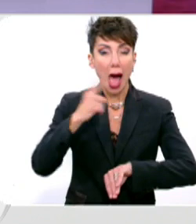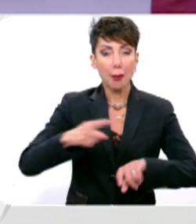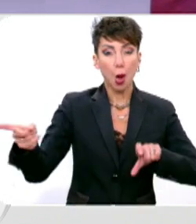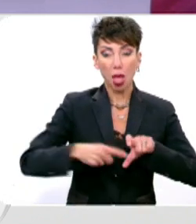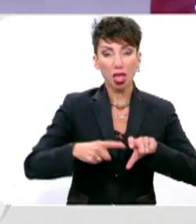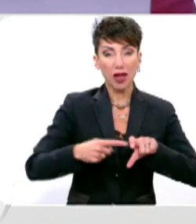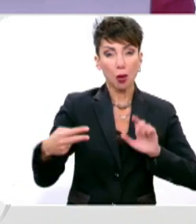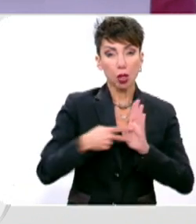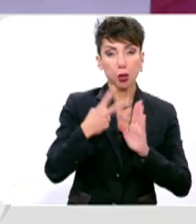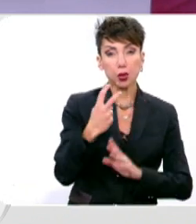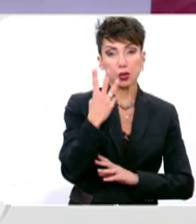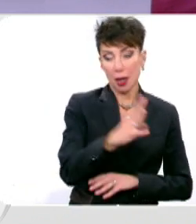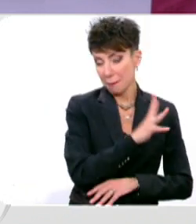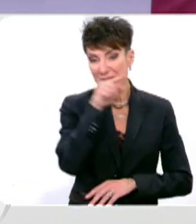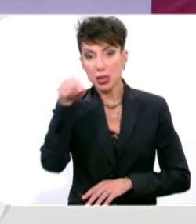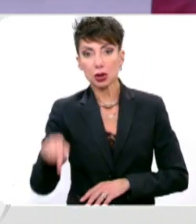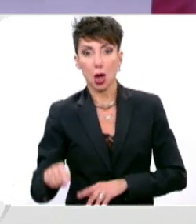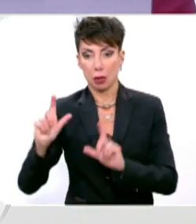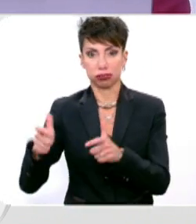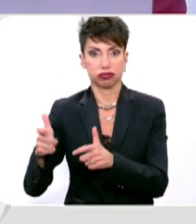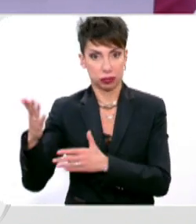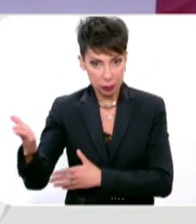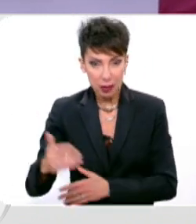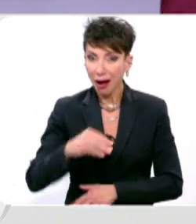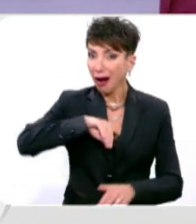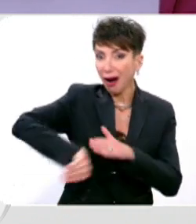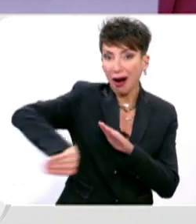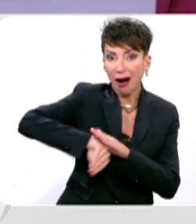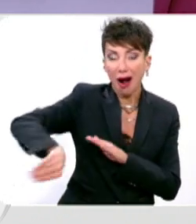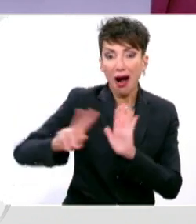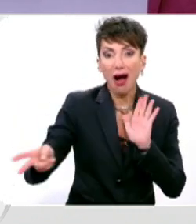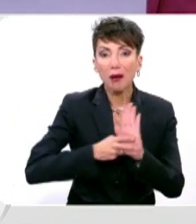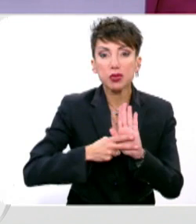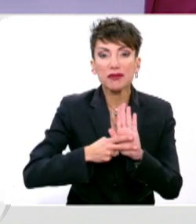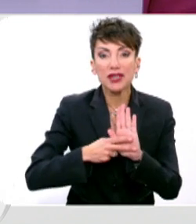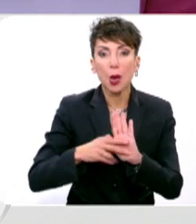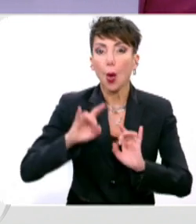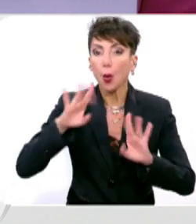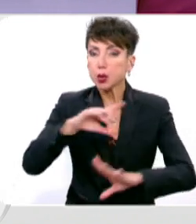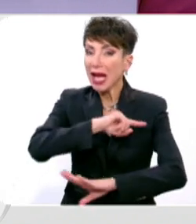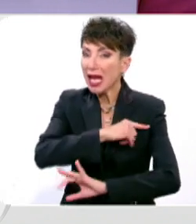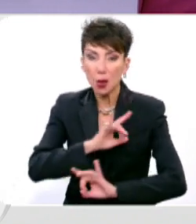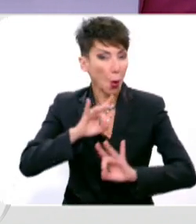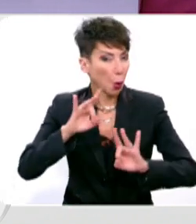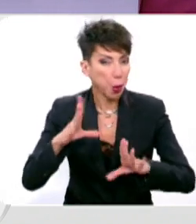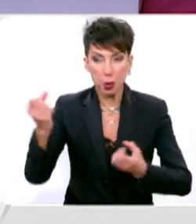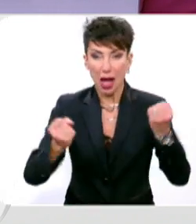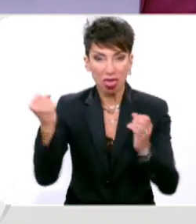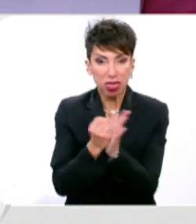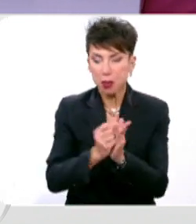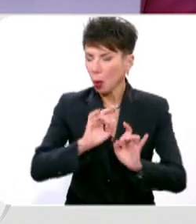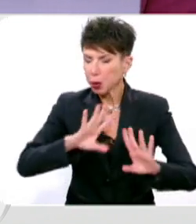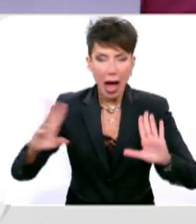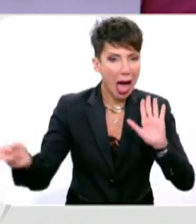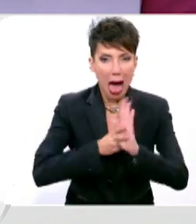την ημέρα που συνελήφθη. Αυτό που ερευνούν τώρα οι αστυνομικοί είναι αν υπάρχουν και άλλες περιπτώσεις. Εγώ σήμερα, που όπως είδαμε, πήγα στη Χαλκίδα και έκανα